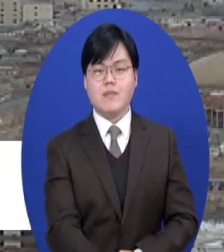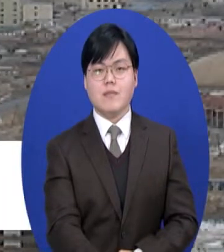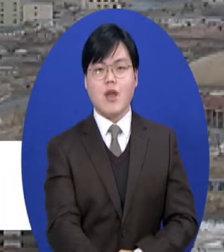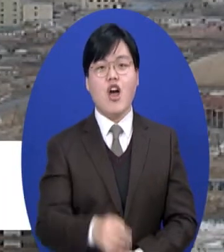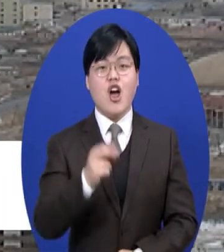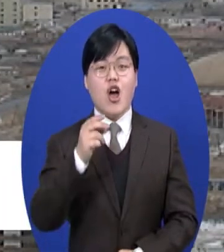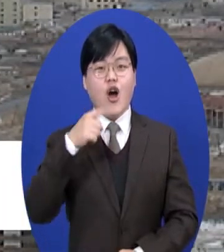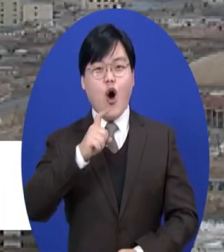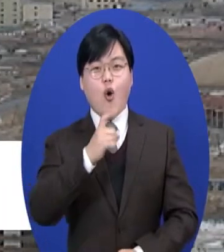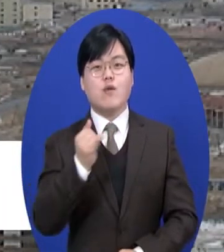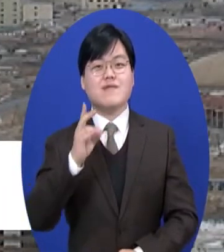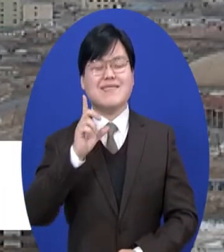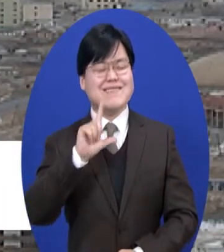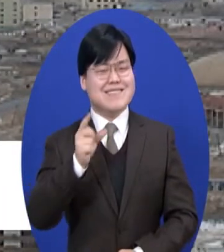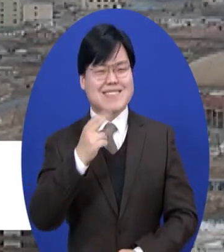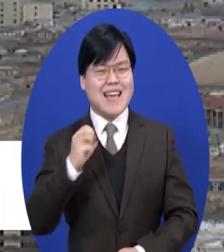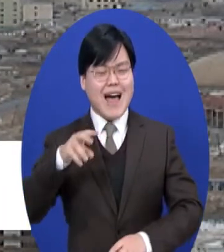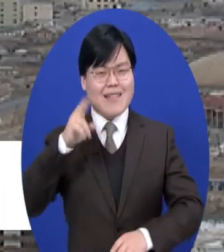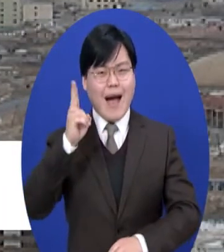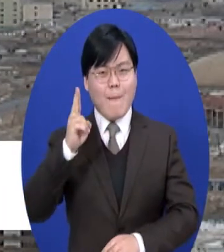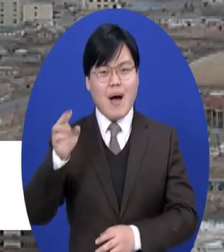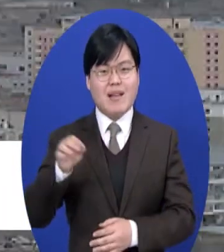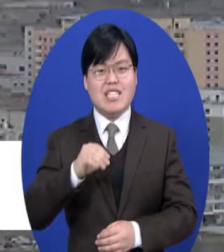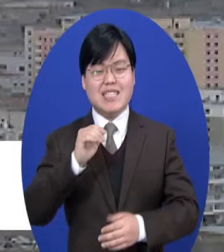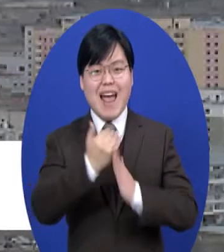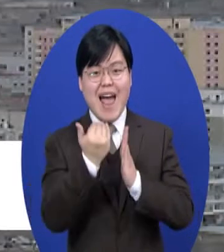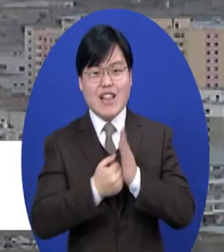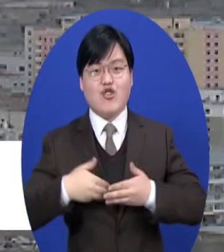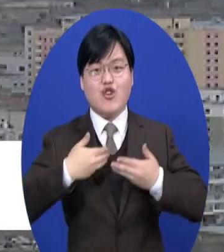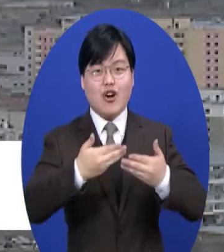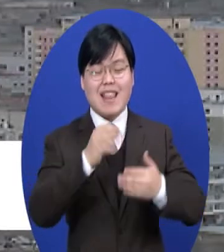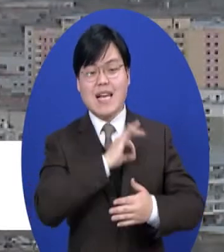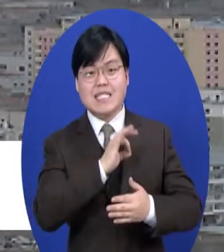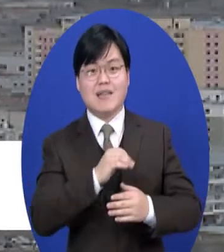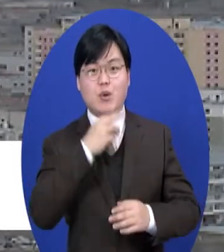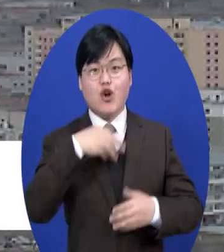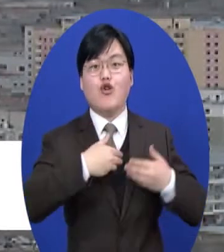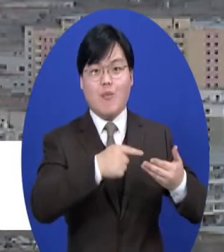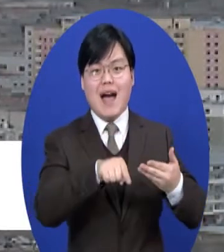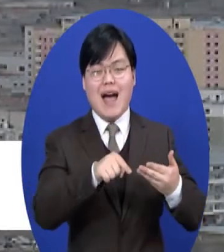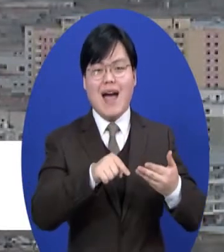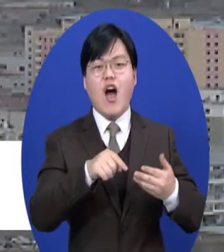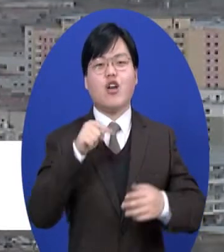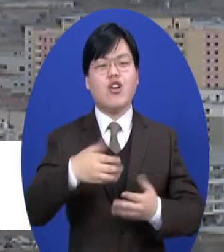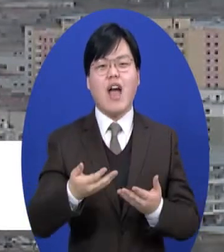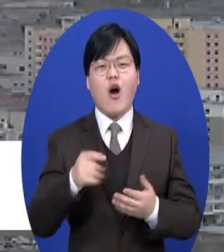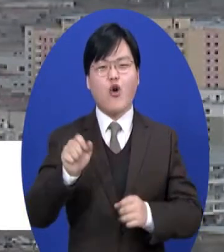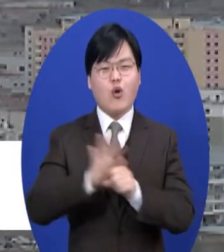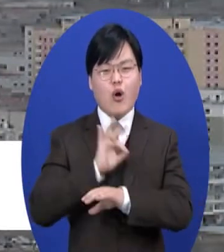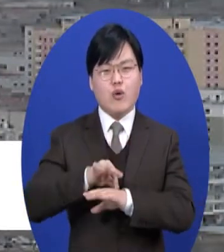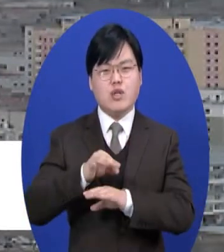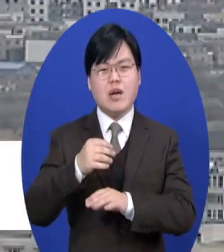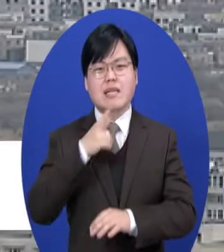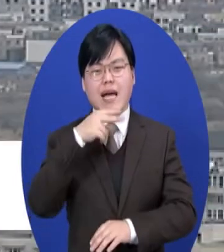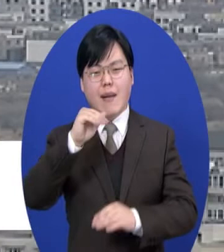Дотоодын хувьцат компаниуд жилийн тайлангаа гаргаж ноогдлог ашгаа зарлаж байгаа нь олон нийтийн анхаарал хоёрдогч зах зээл төвлөрч байна. Учир нь хөл хорж орлого нь